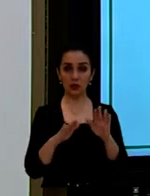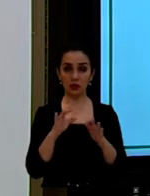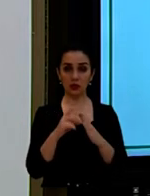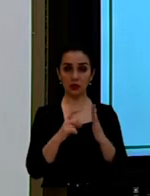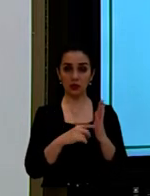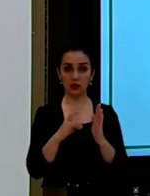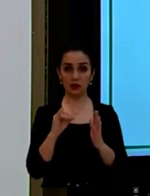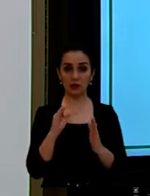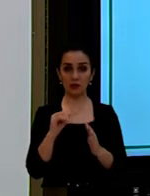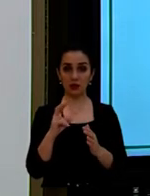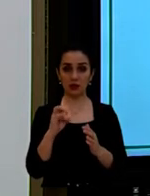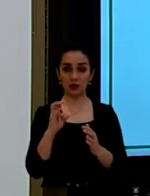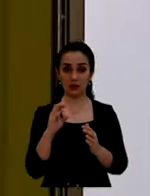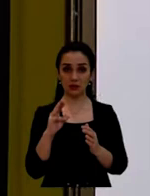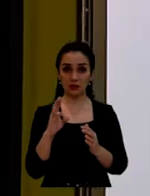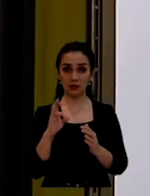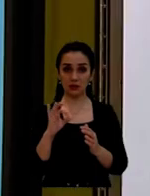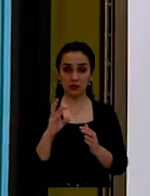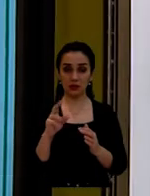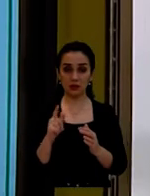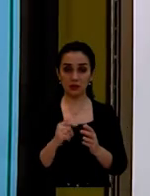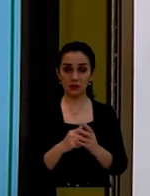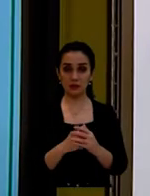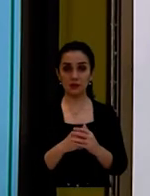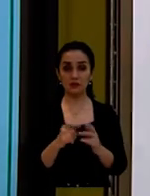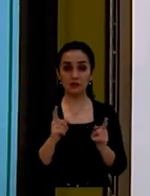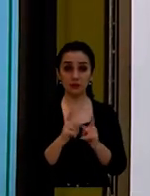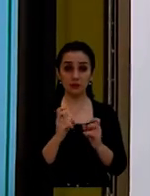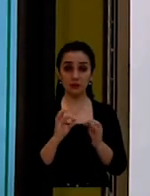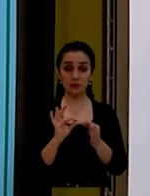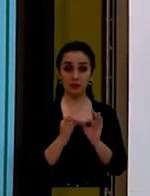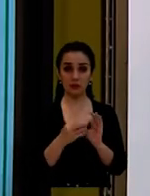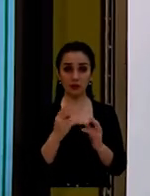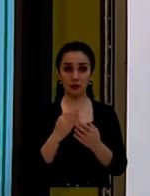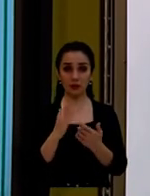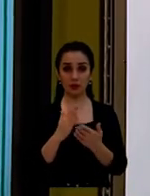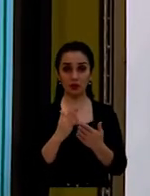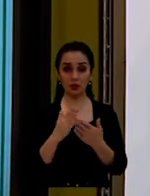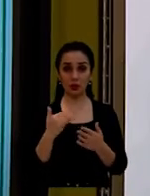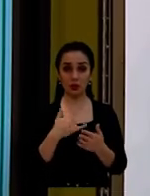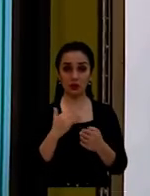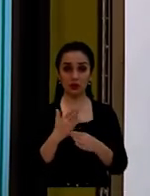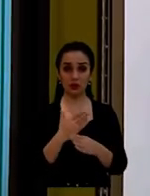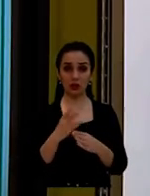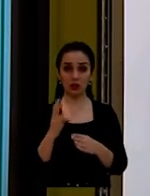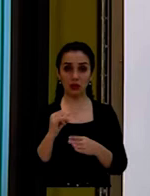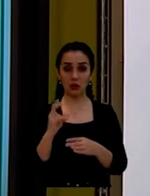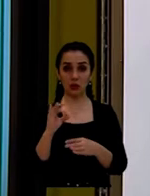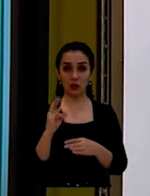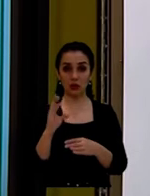на валентность а так как сложные вещества у нас делятся на оксиды